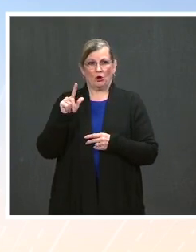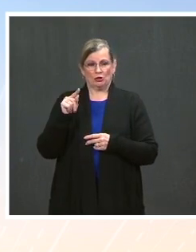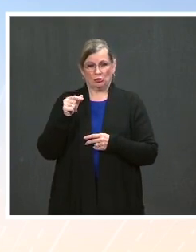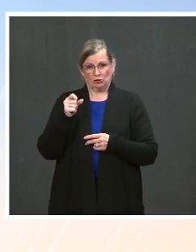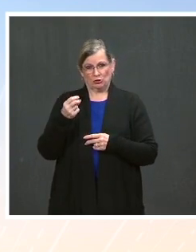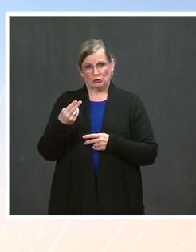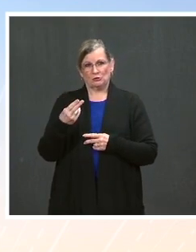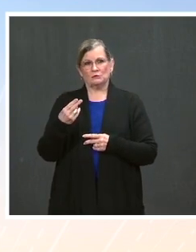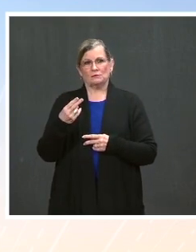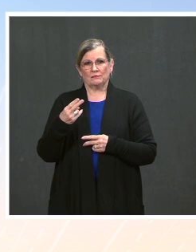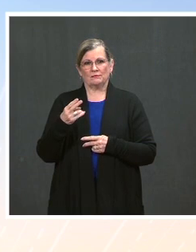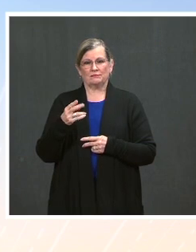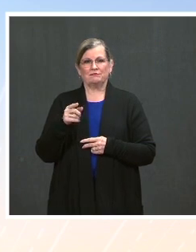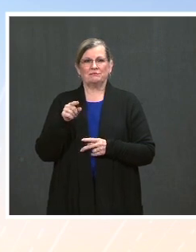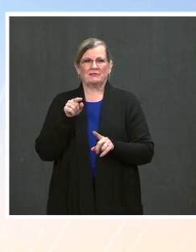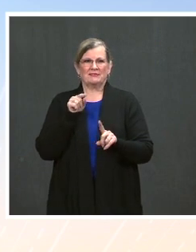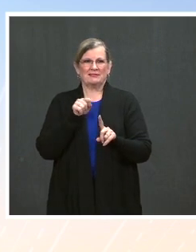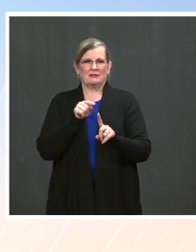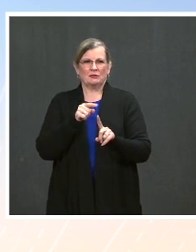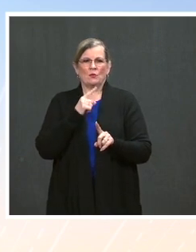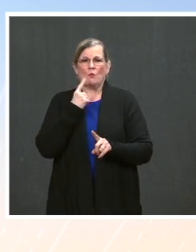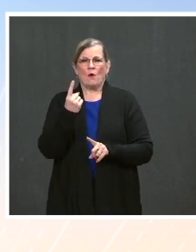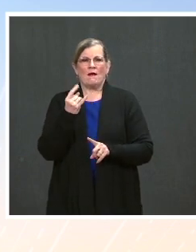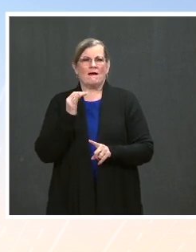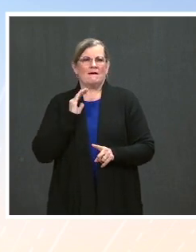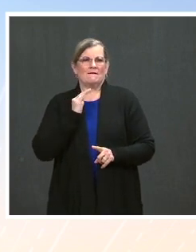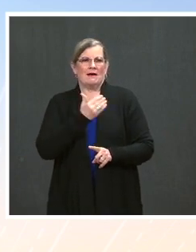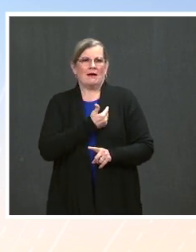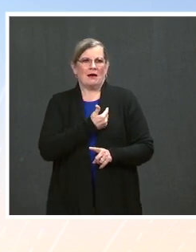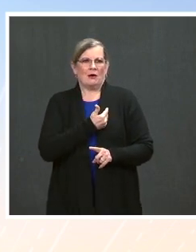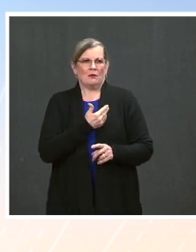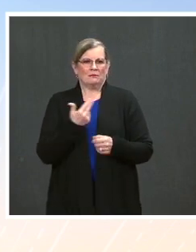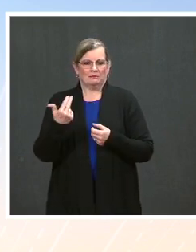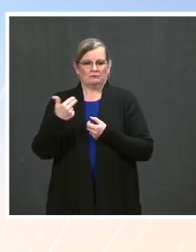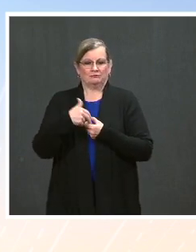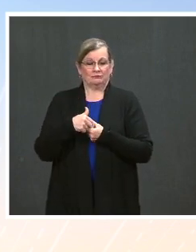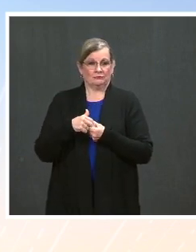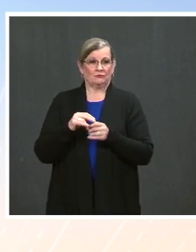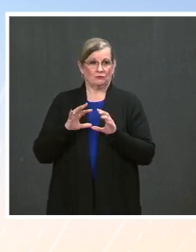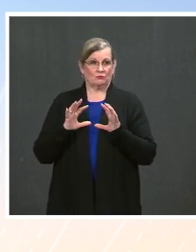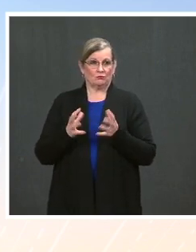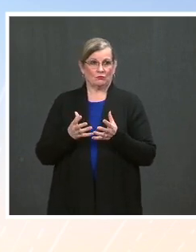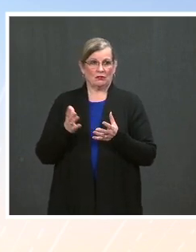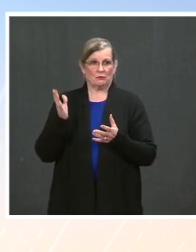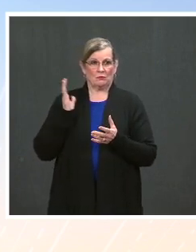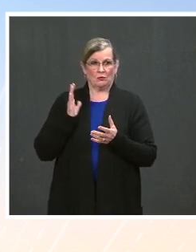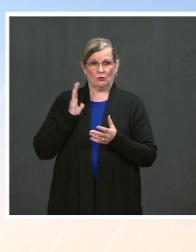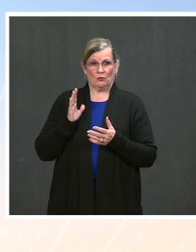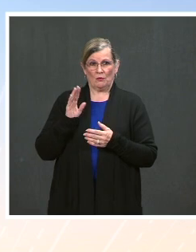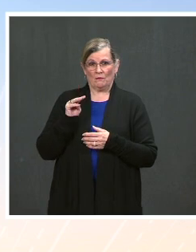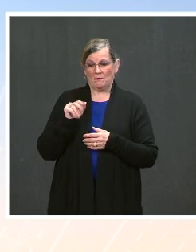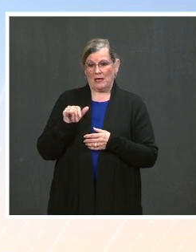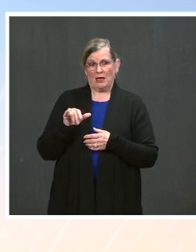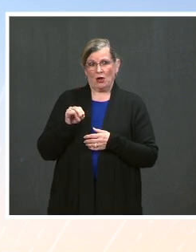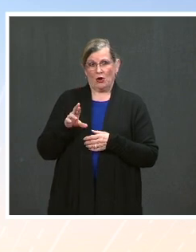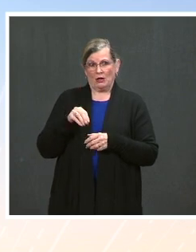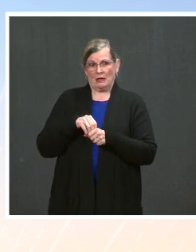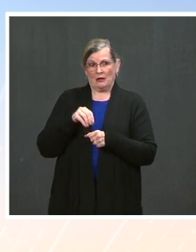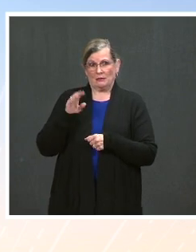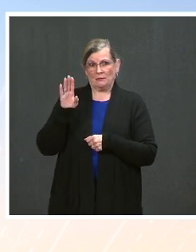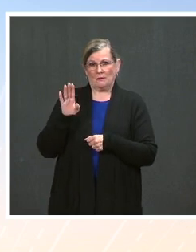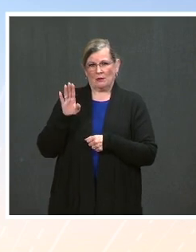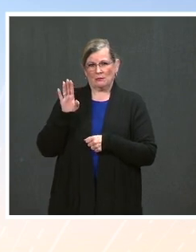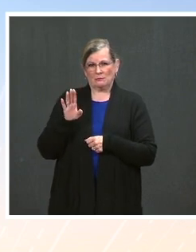ve gazetecilerin sorularını yanıtladı Amerika Birleşik Devletleri Savunma Bakanı sisi'nin bu 40'tan fazla